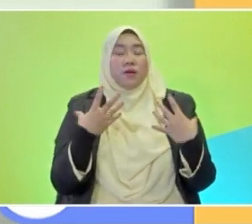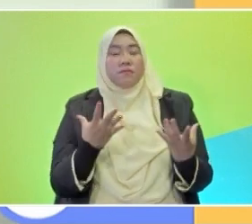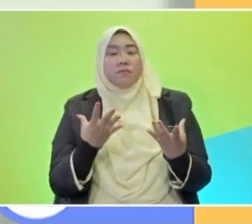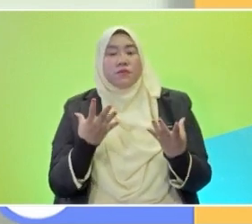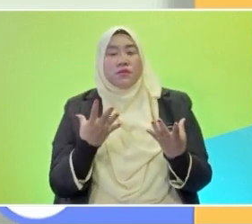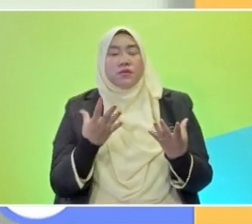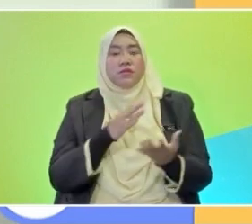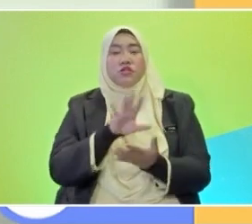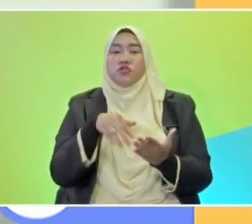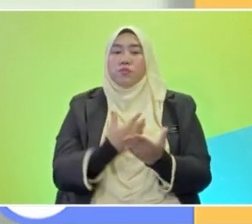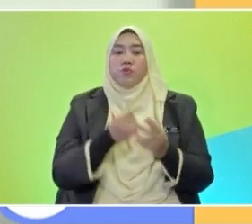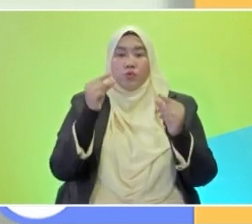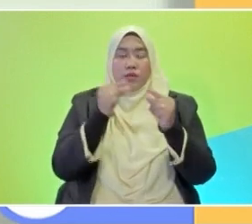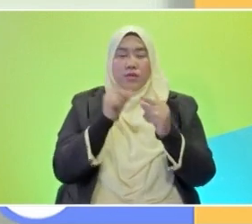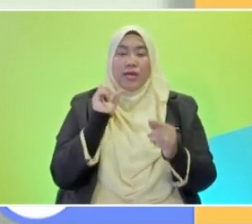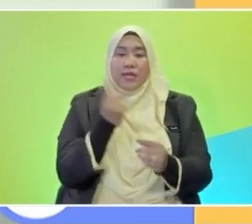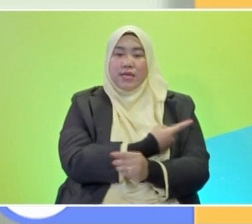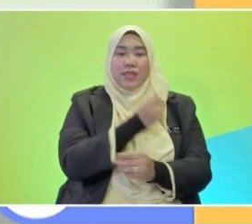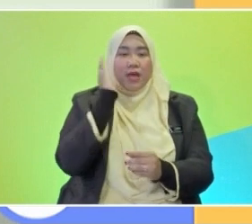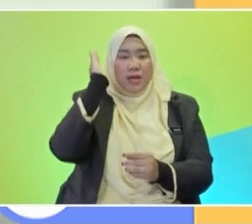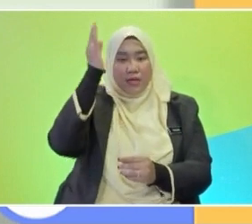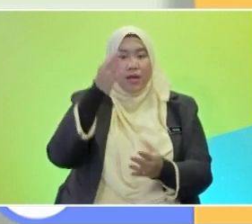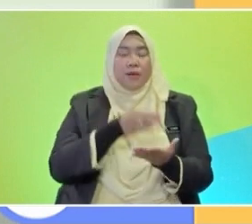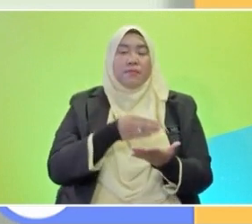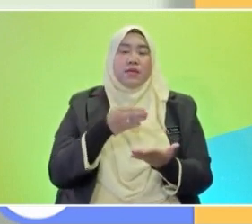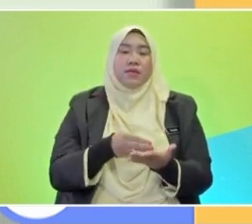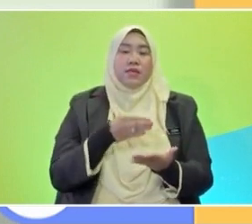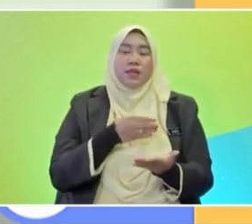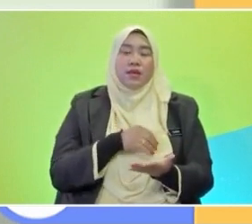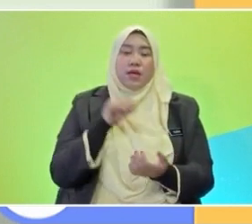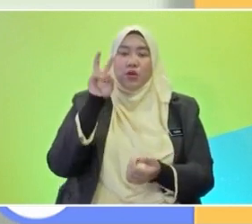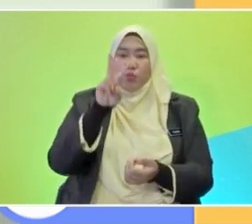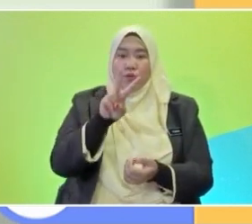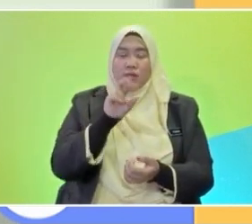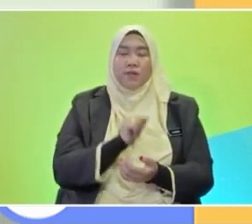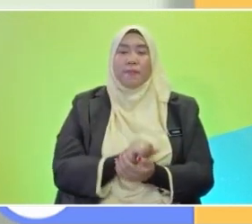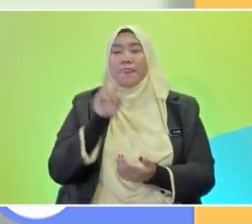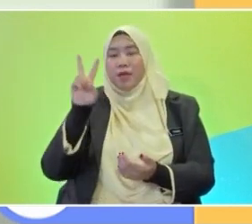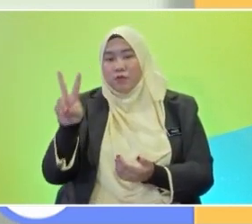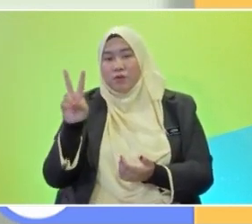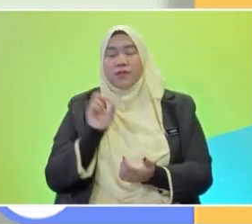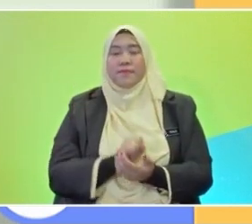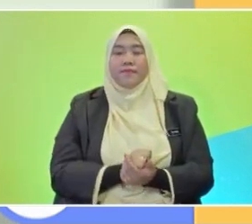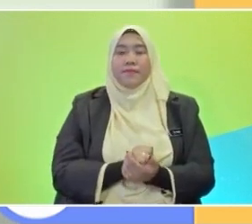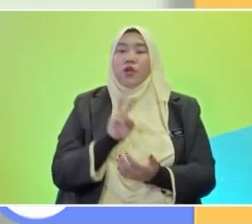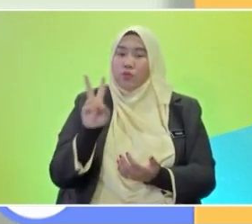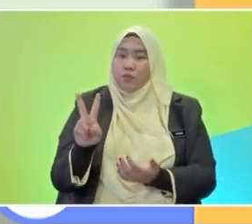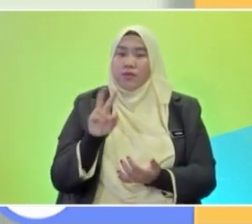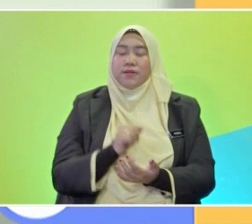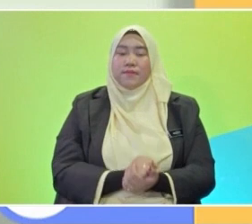keseluruhannya jadi kita akan bilang bully tersebut dua dan